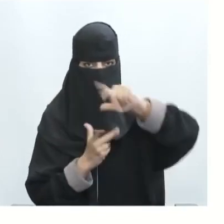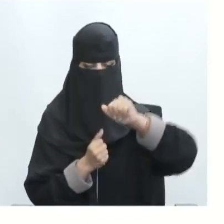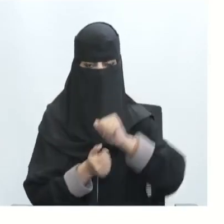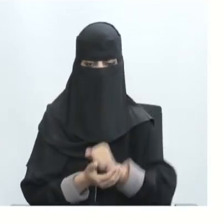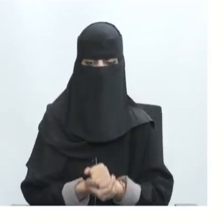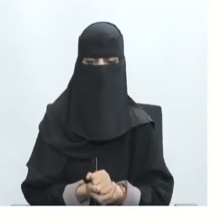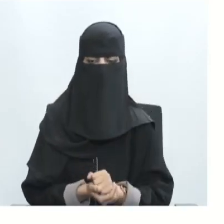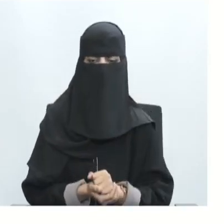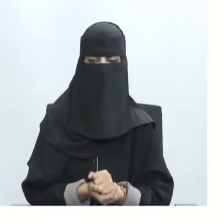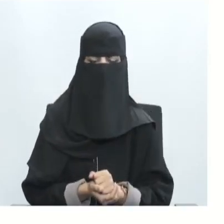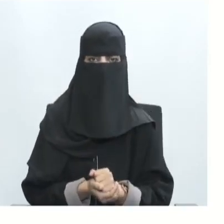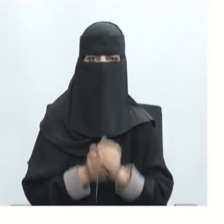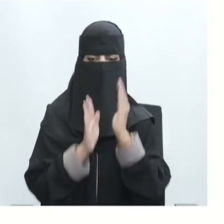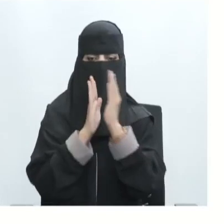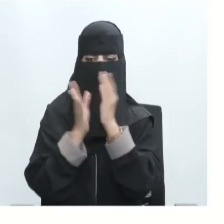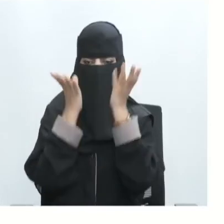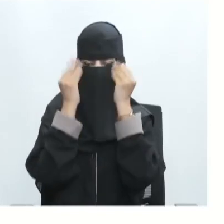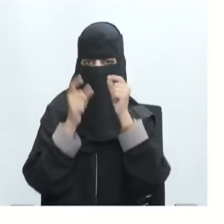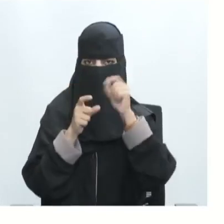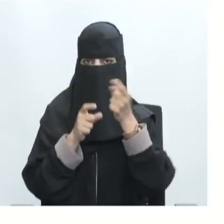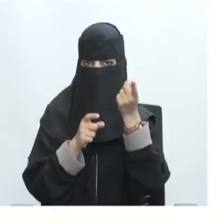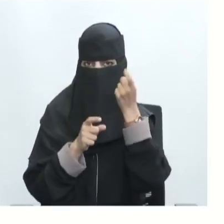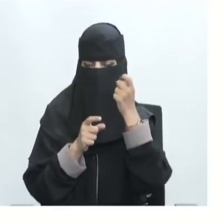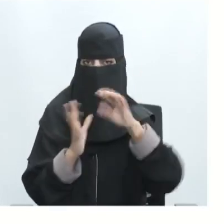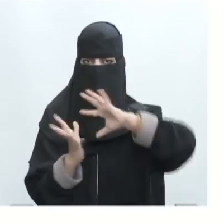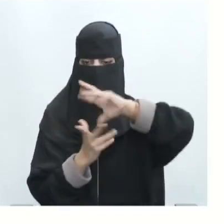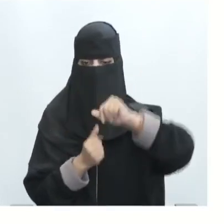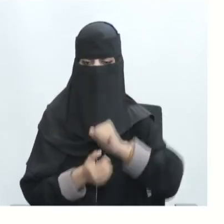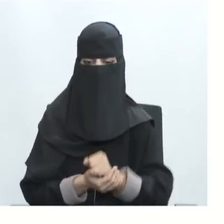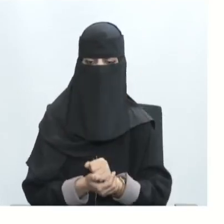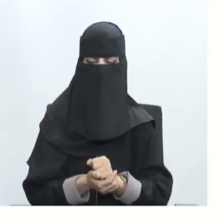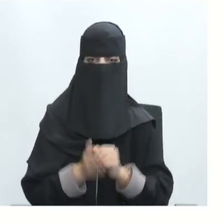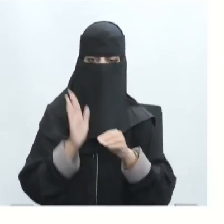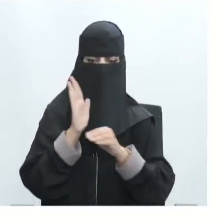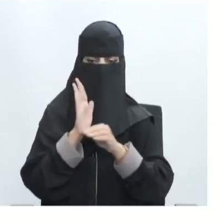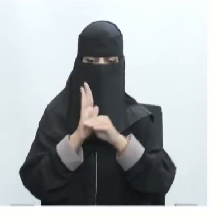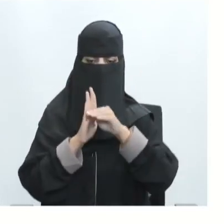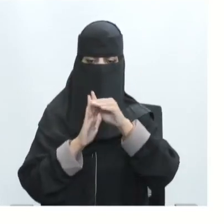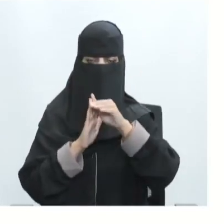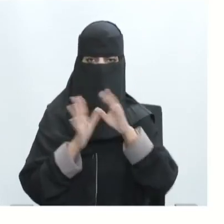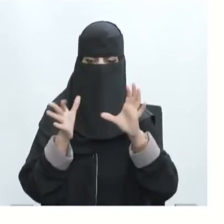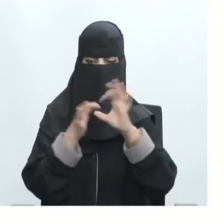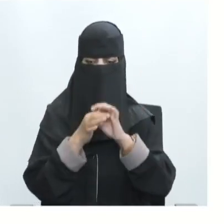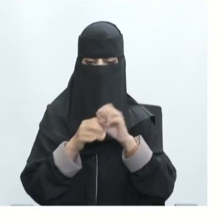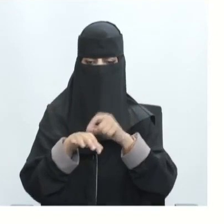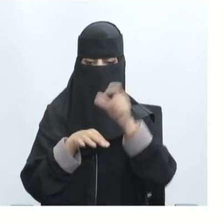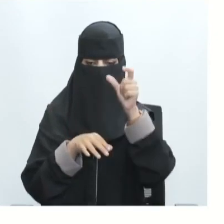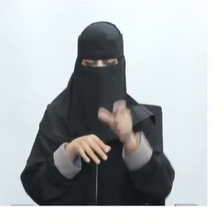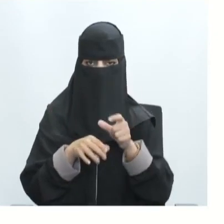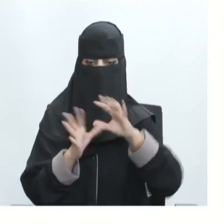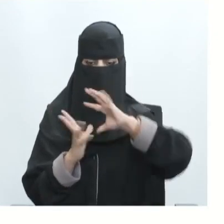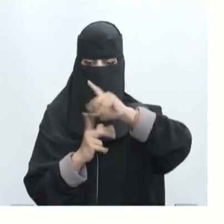بالعالم مناهج علميه في فهم العالم مستويات علاقه الانسان بالعالم